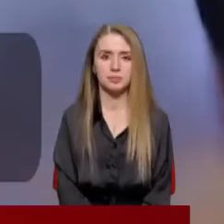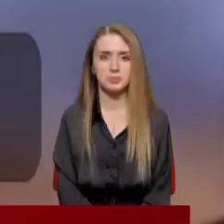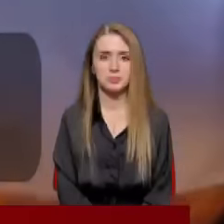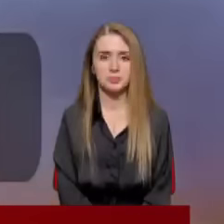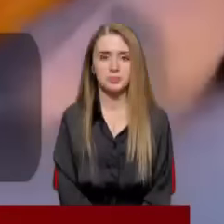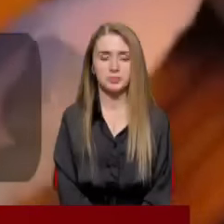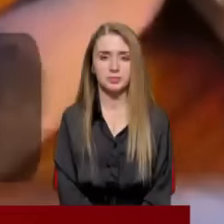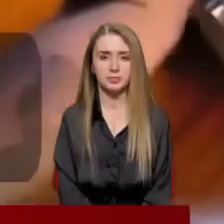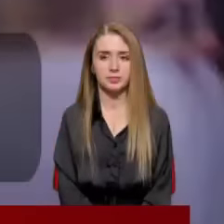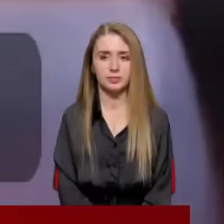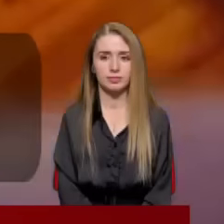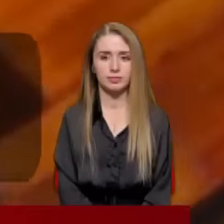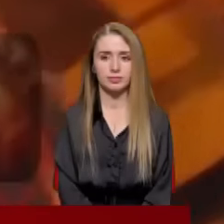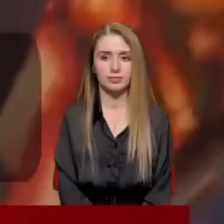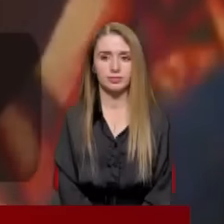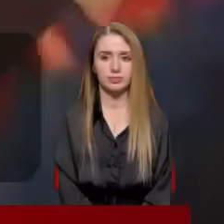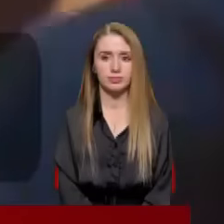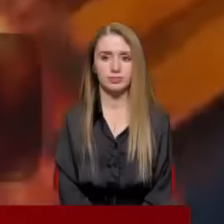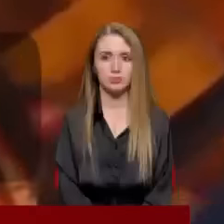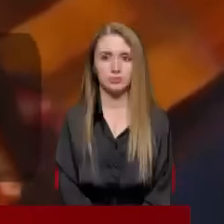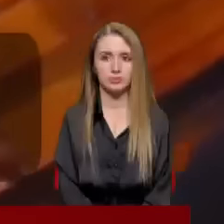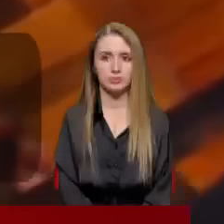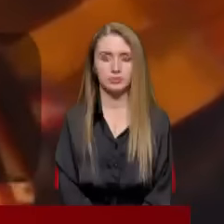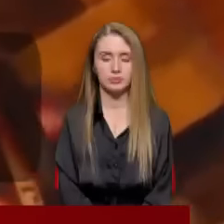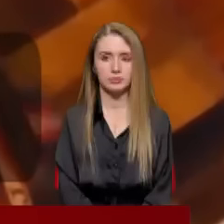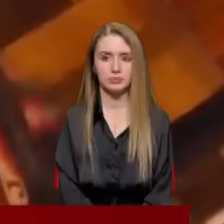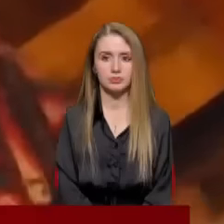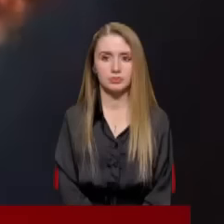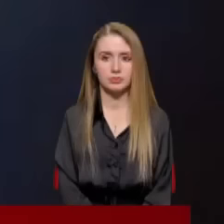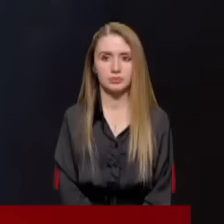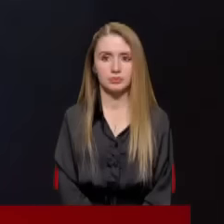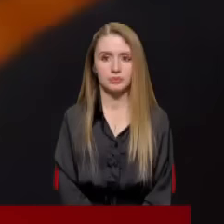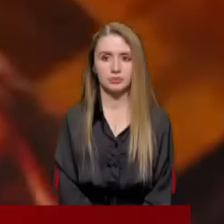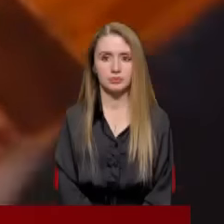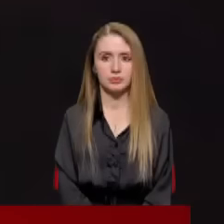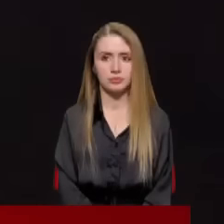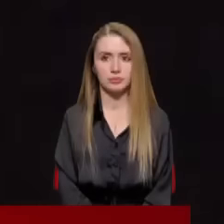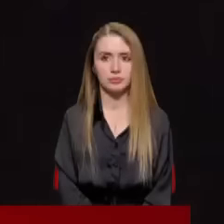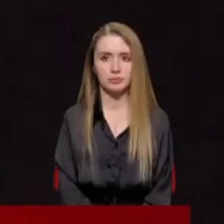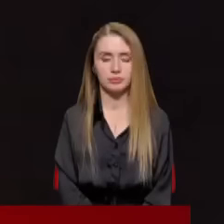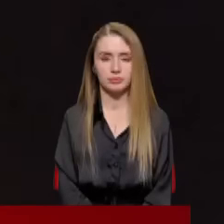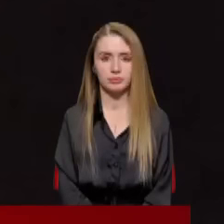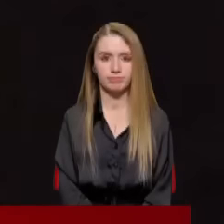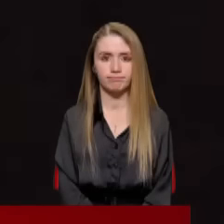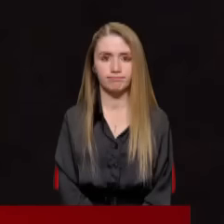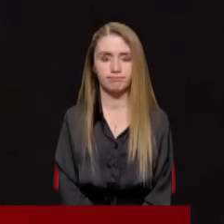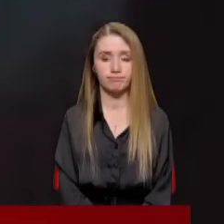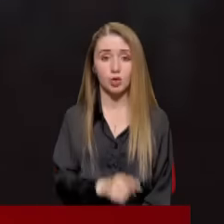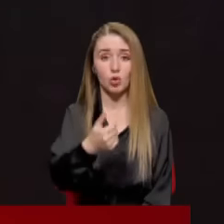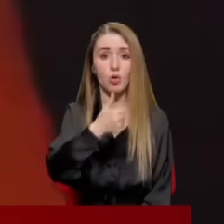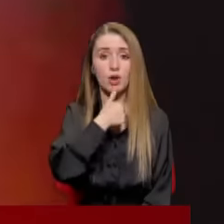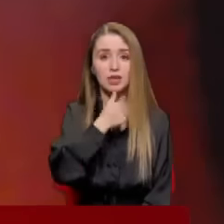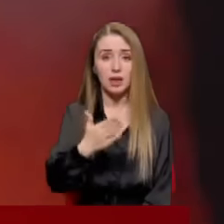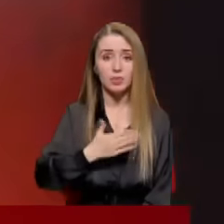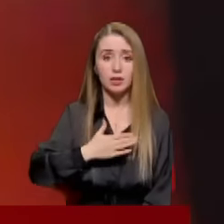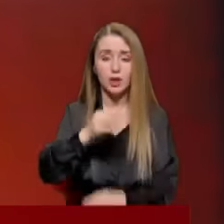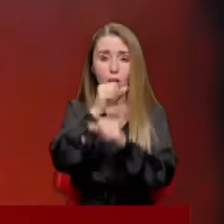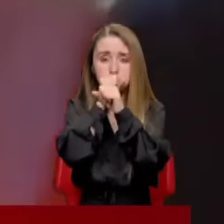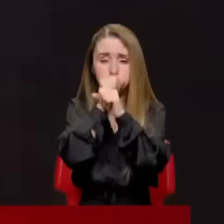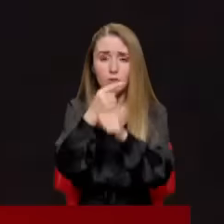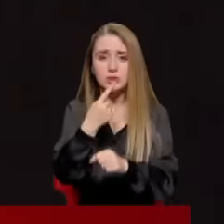Calm down. Calm down. Bu sırada Tyson nefes alamadığını